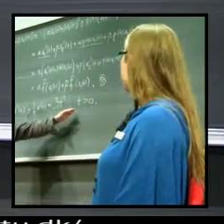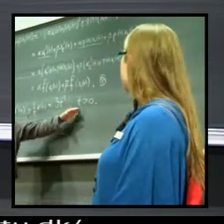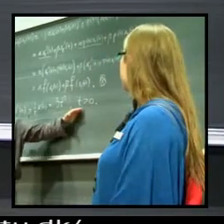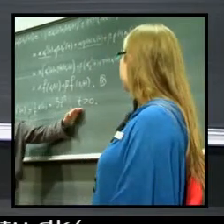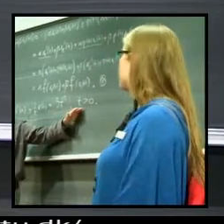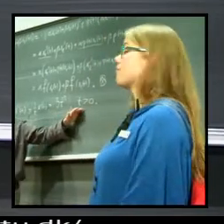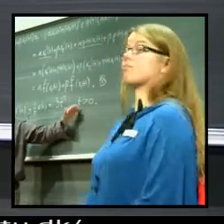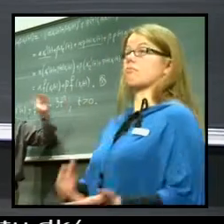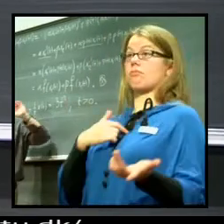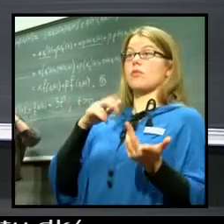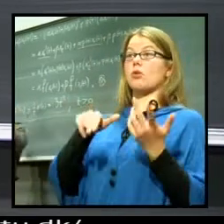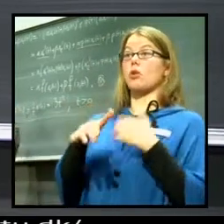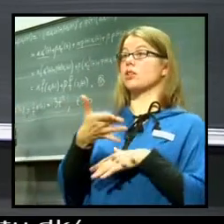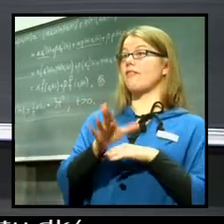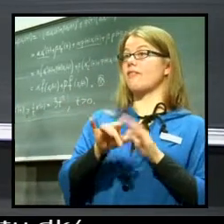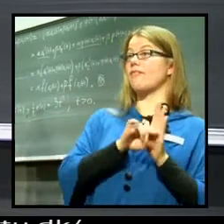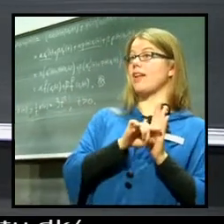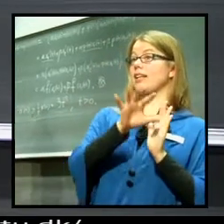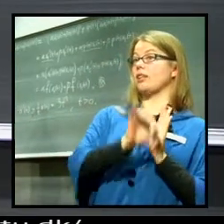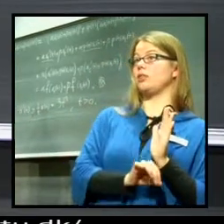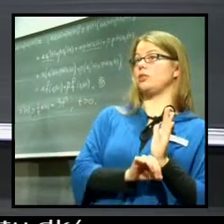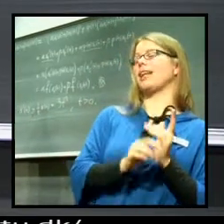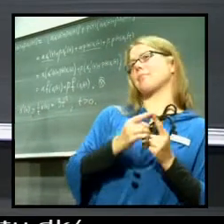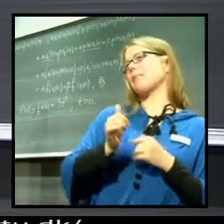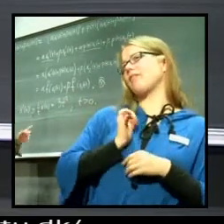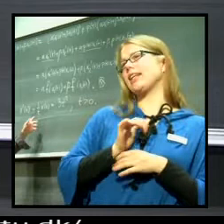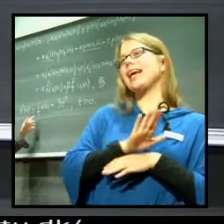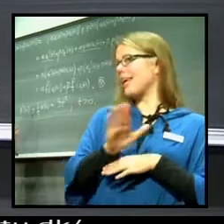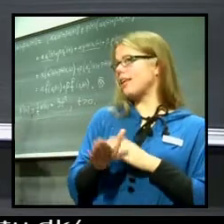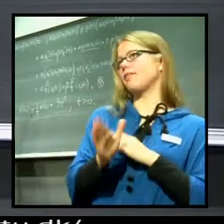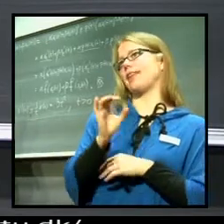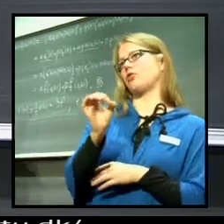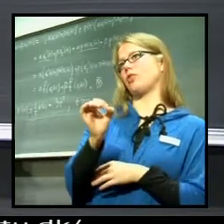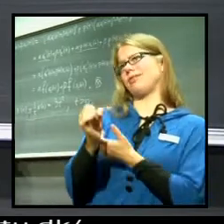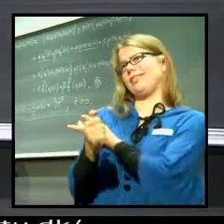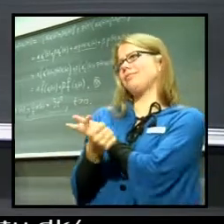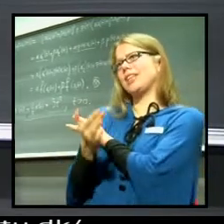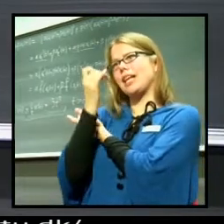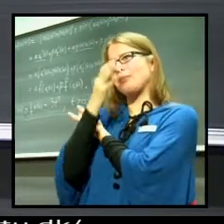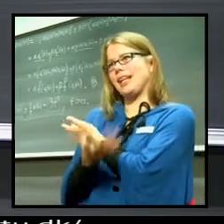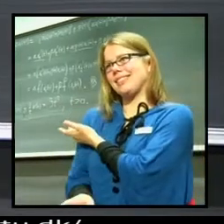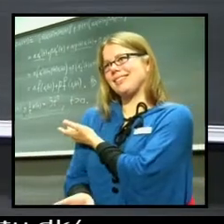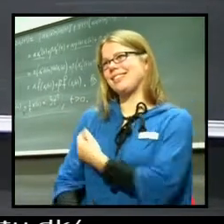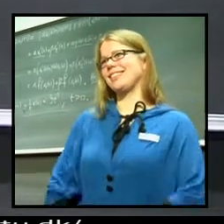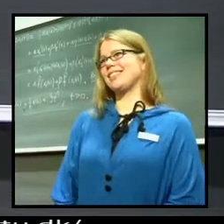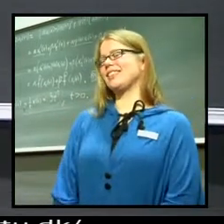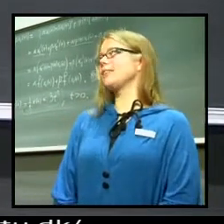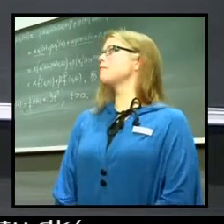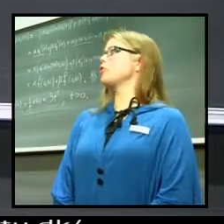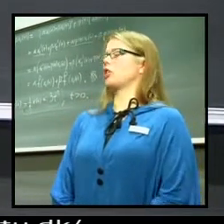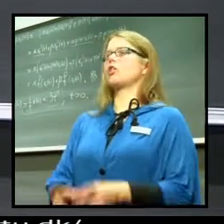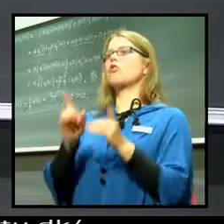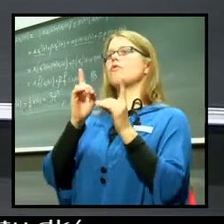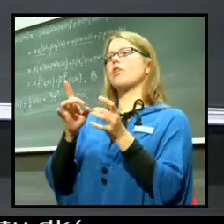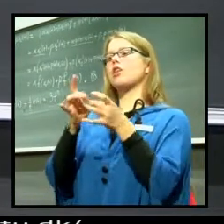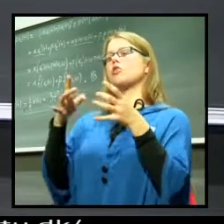Jeg kunne også have valgt de negative. Det, der er vigtigt, det er, at jeg ikke vælger 0, ikke også, fordi så giver det her ikke meget mening. Nå, hvordan løser man